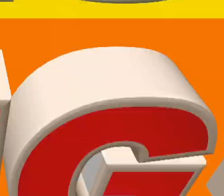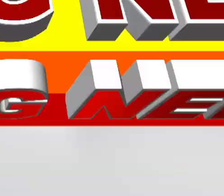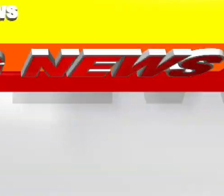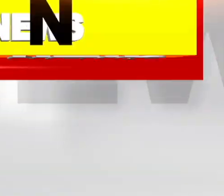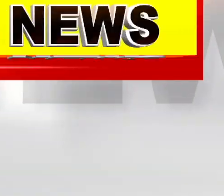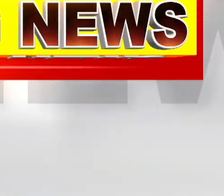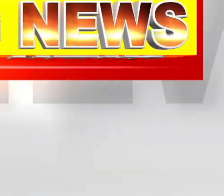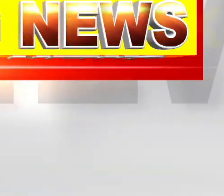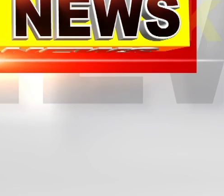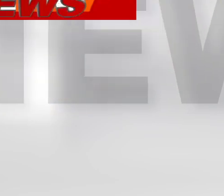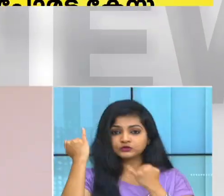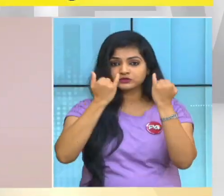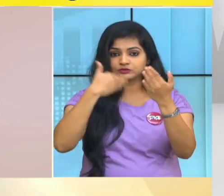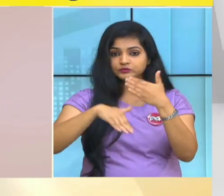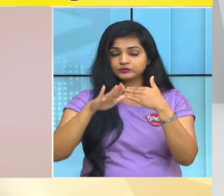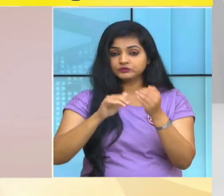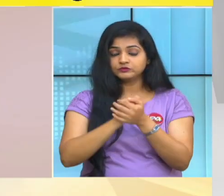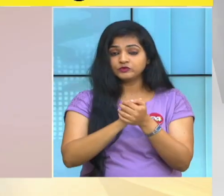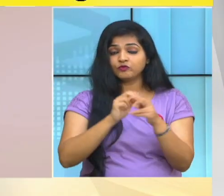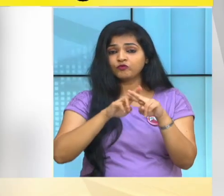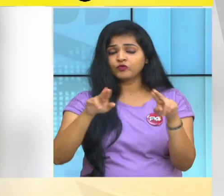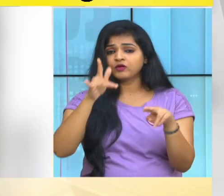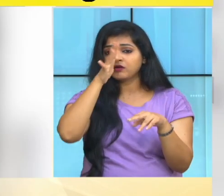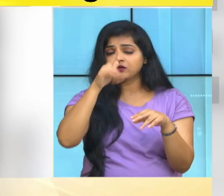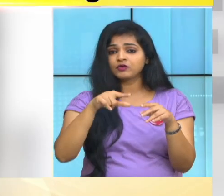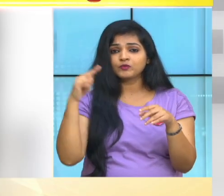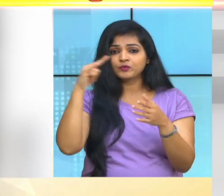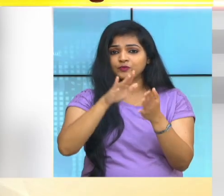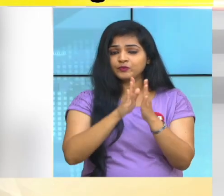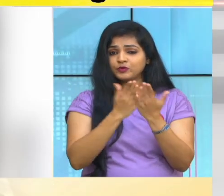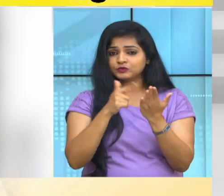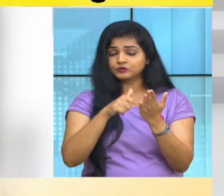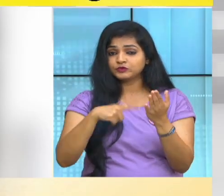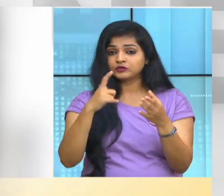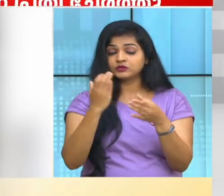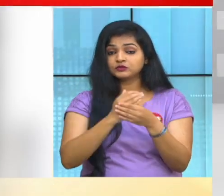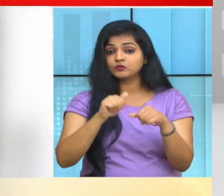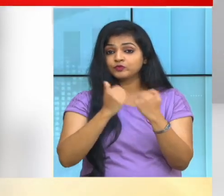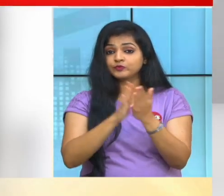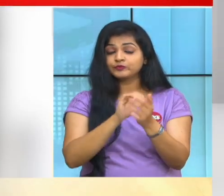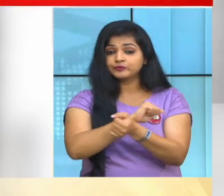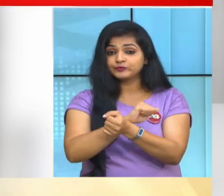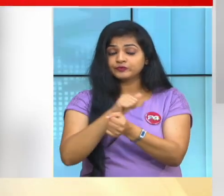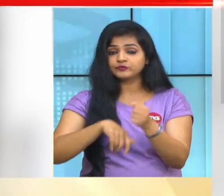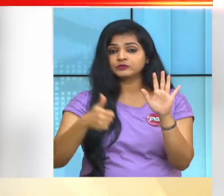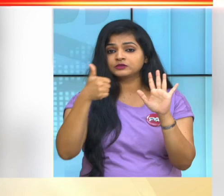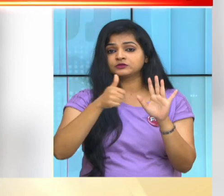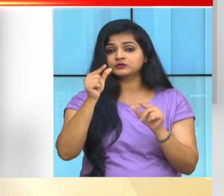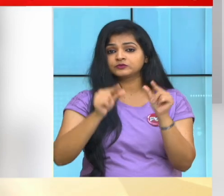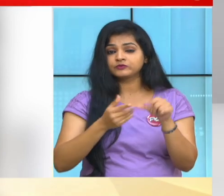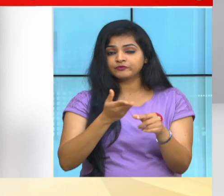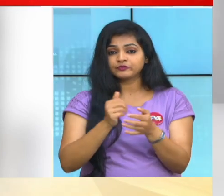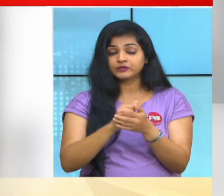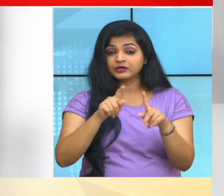ഇപ്പോൾ ഒരു അന്വേഷണം നടക്കുന്നുണ്ട്. മുഴുവൻ ഈ വ്യാജ പാസ്പോർട്ട് കേസിൽ ഇതുവരെ അറസ്റ്റിലായിട്ടുള്ള എണ്ണം 6 മാറുകയും ചെയ്തു. ഏതായാലും മറ്റ് പ്രധാനപ്പെട്ട, അതായത്